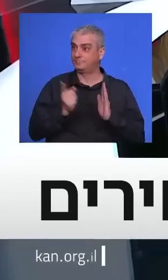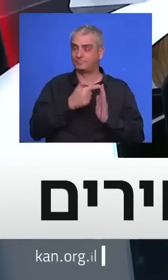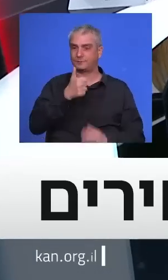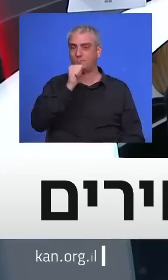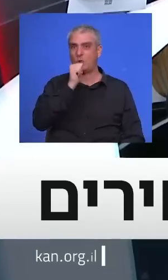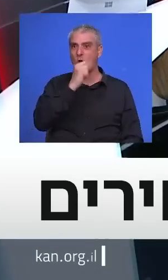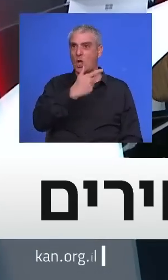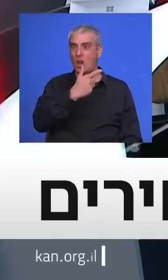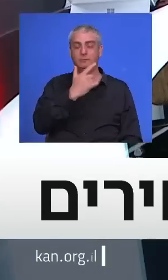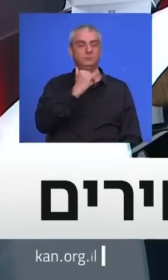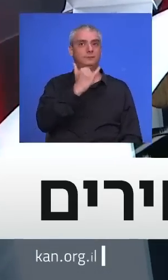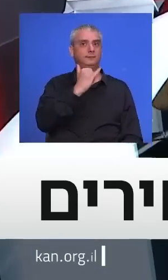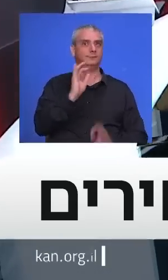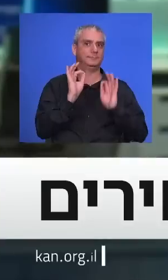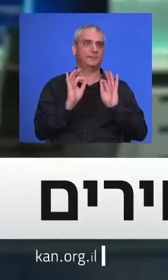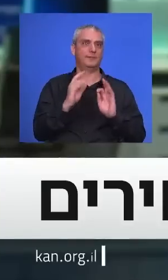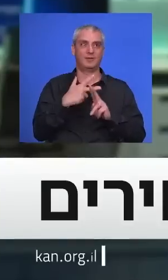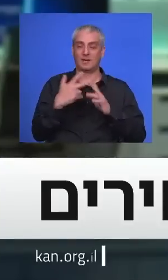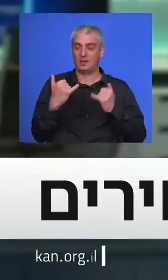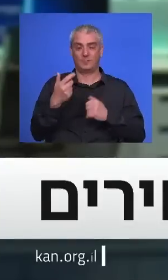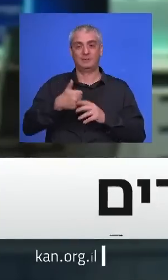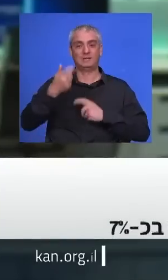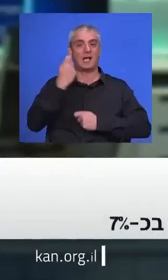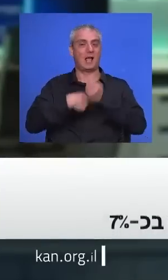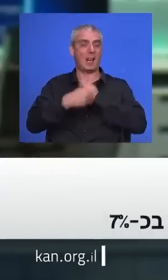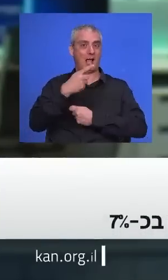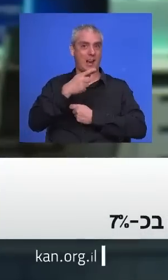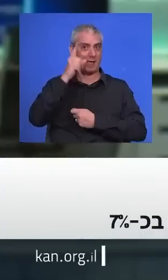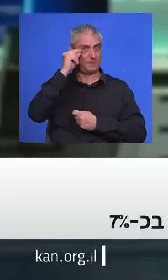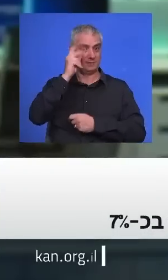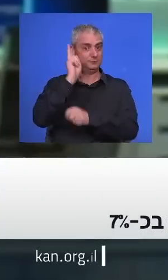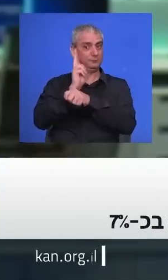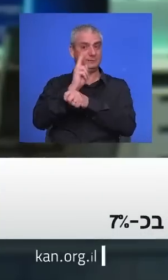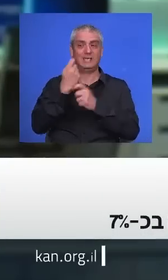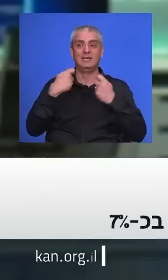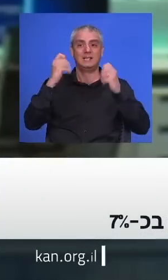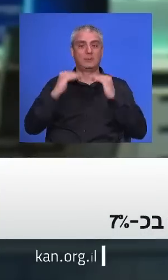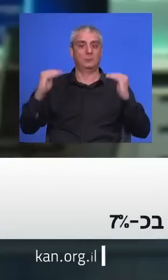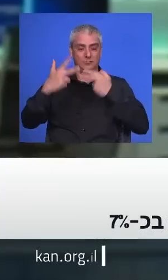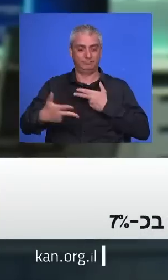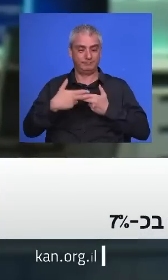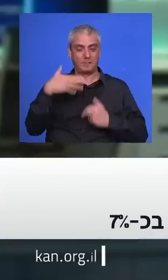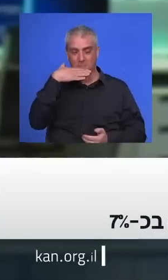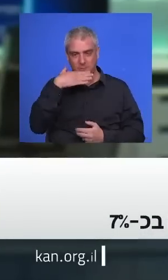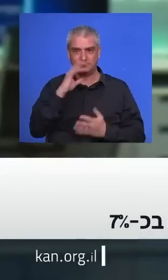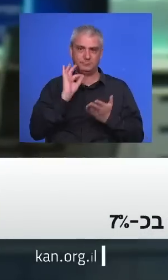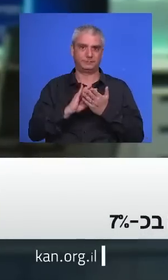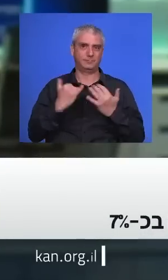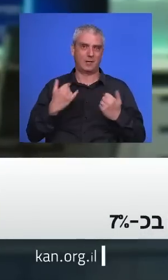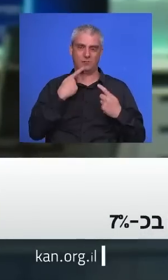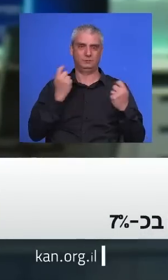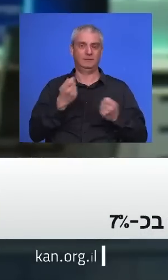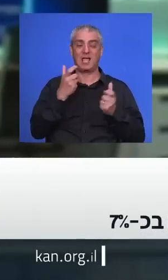קולה. כן, ממש כך. אז רק היום מתריע שר הכלכלה מפני גל התייקרויות לקראת חג הפסח, והנה היום אנחנו מפרסמות